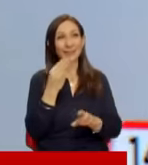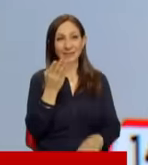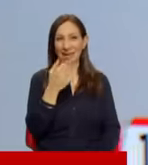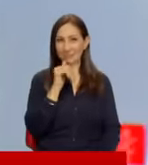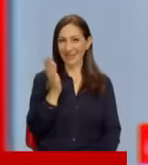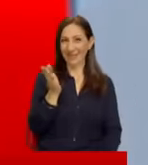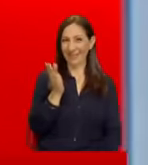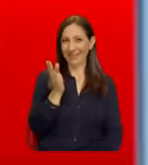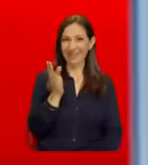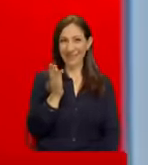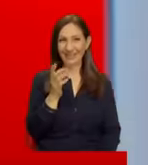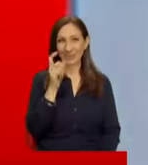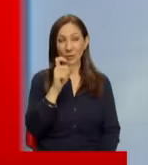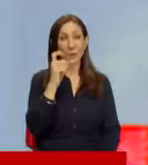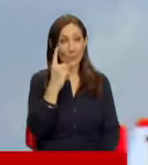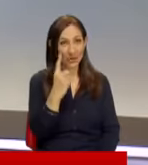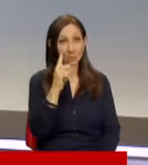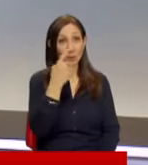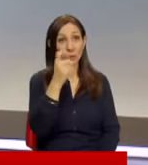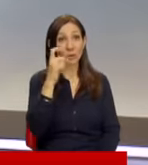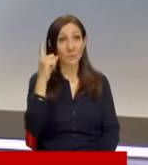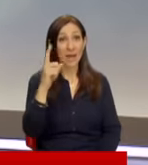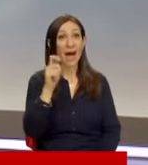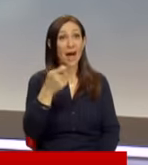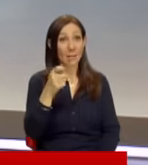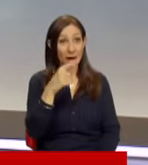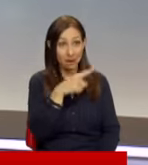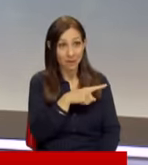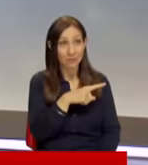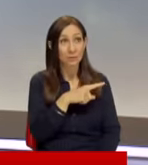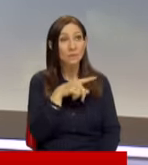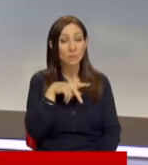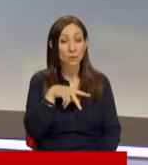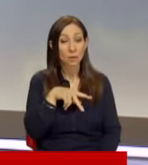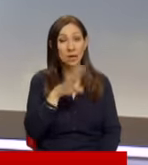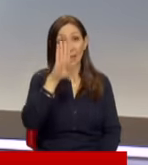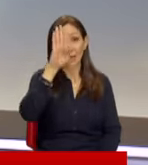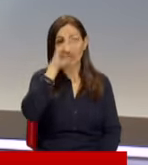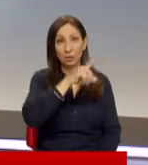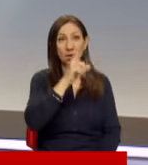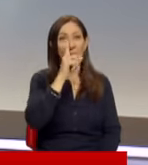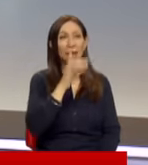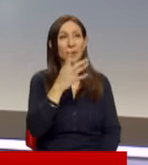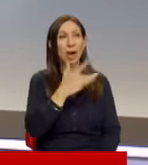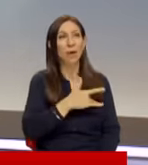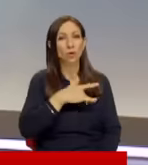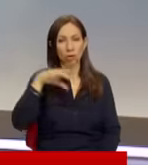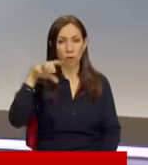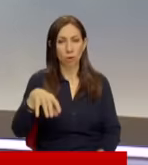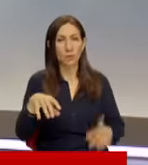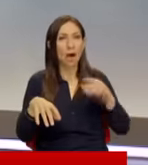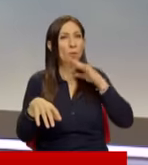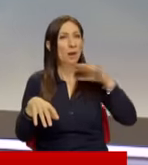abi. 91'de Erbakan yolculuğuna İstanbul'da, biri galiba Anadolu yakasındaydı,